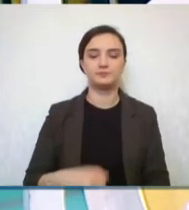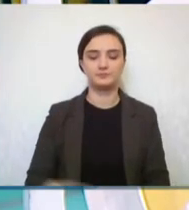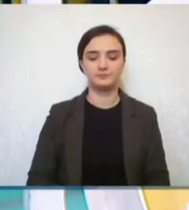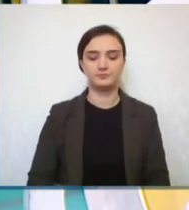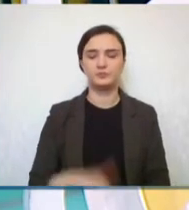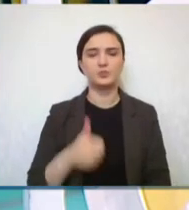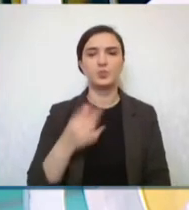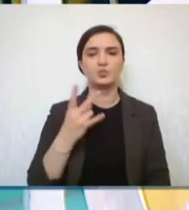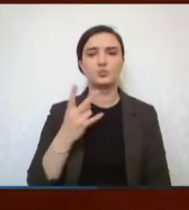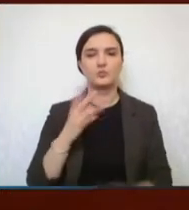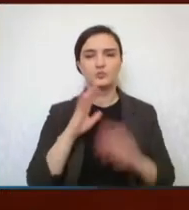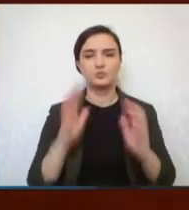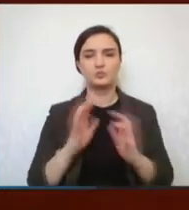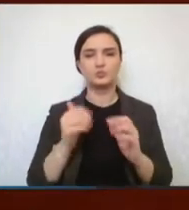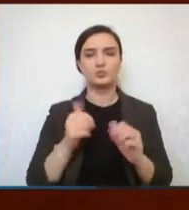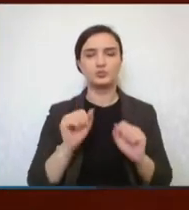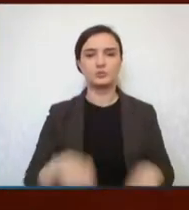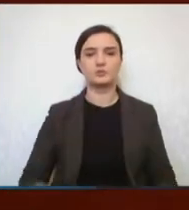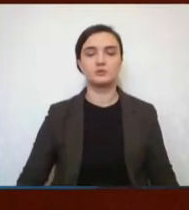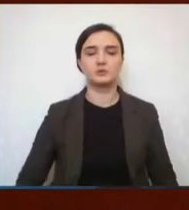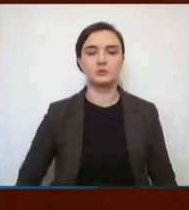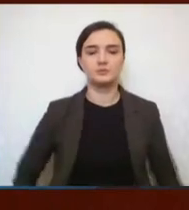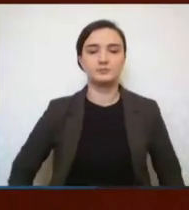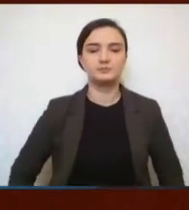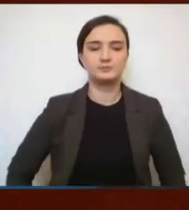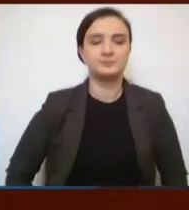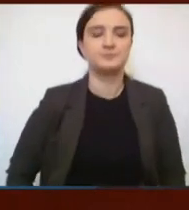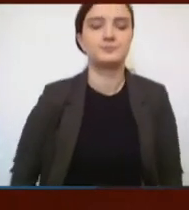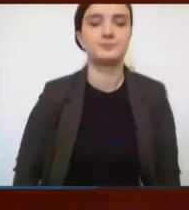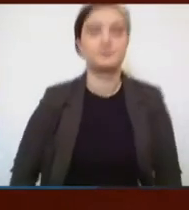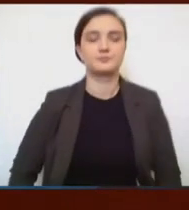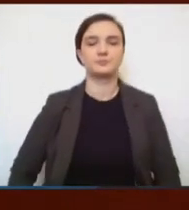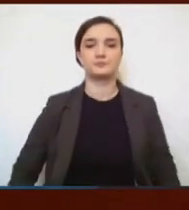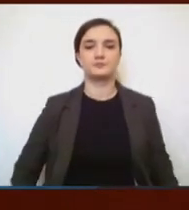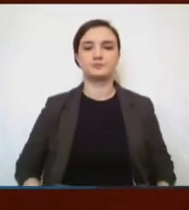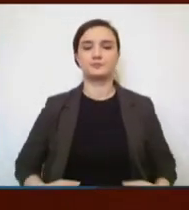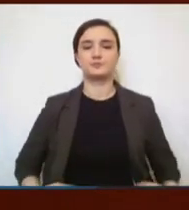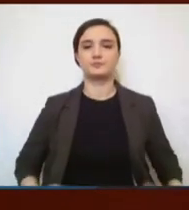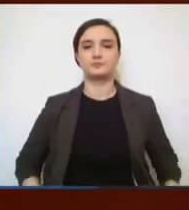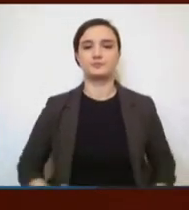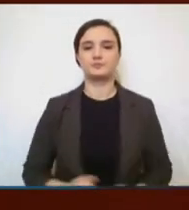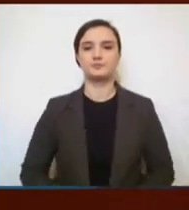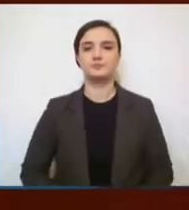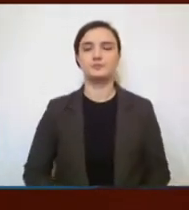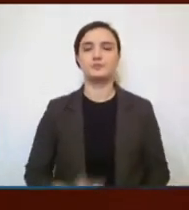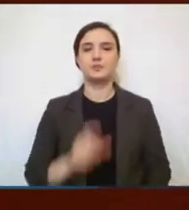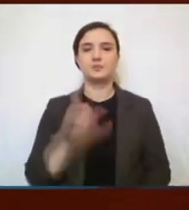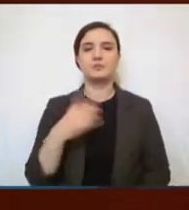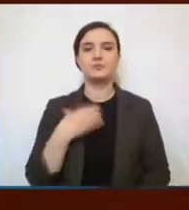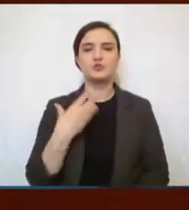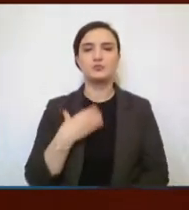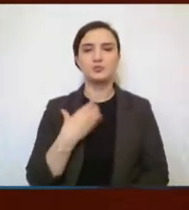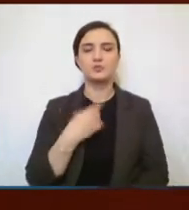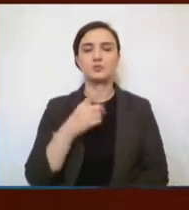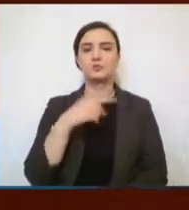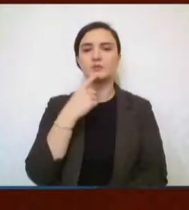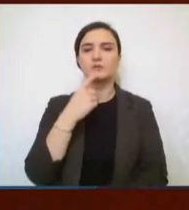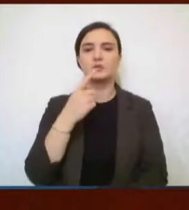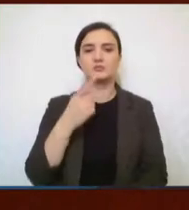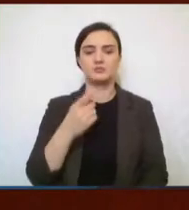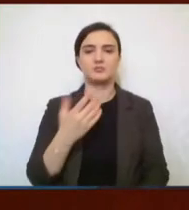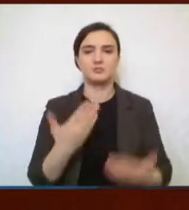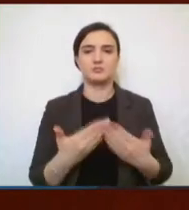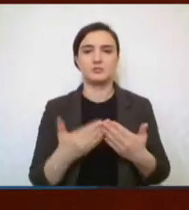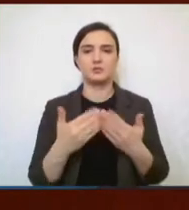როგორ შეგვიძლია? აი ჩვენ სახლში ვართ, ადამიანები ვშფოთავთ, რაზედაც საუბრობდი, ელემენტარულად აი ახლა